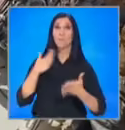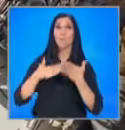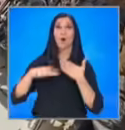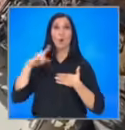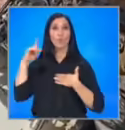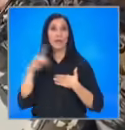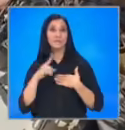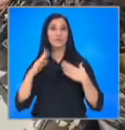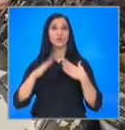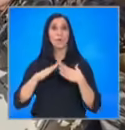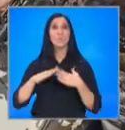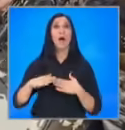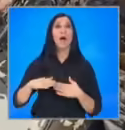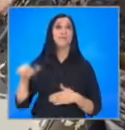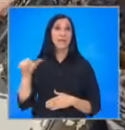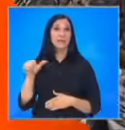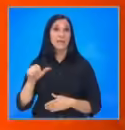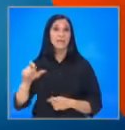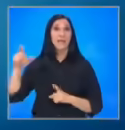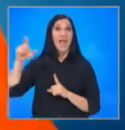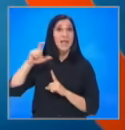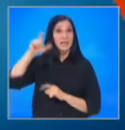на афганистанците с ислямско правителство.